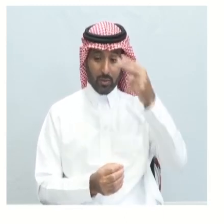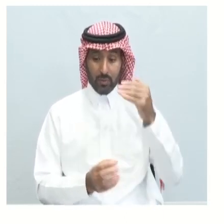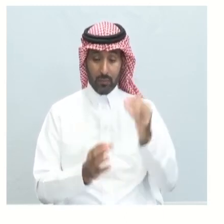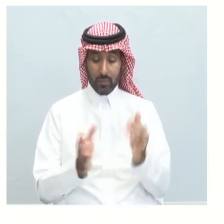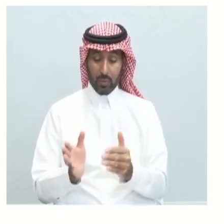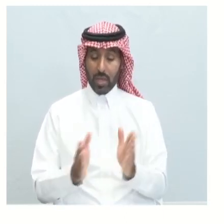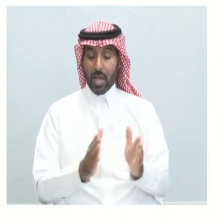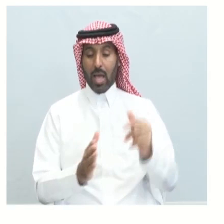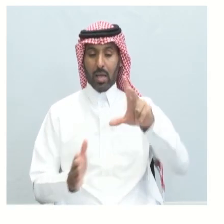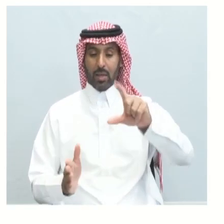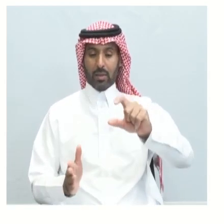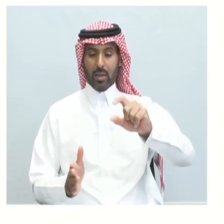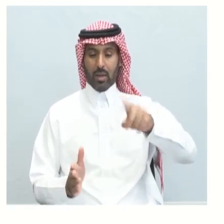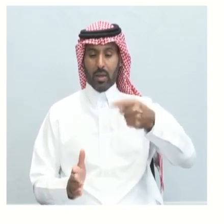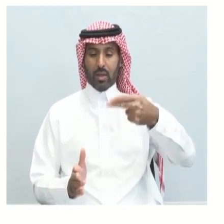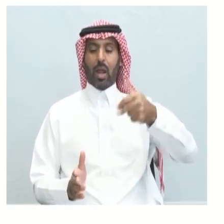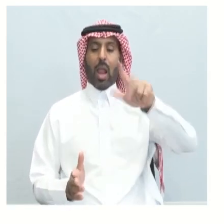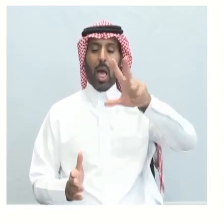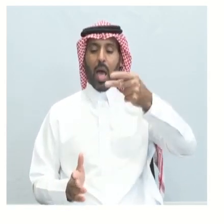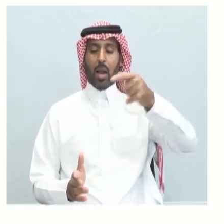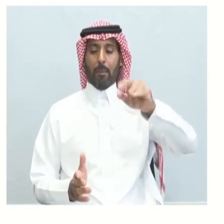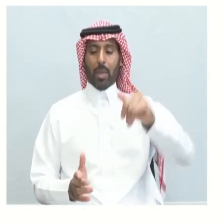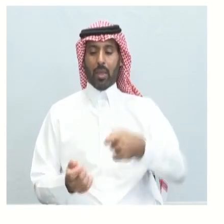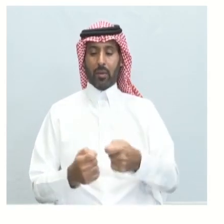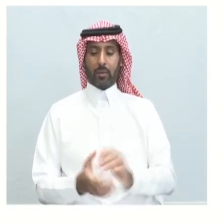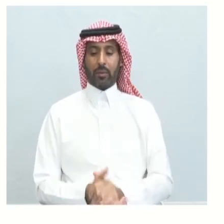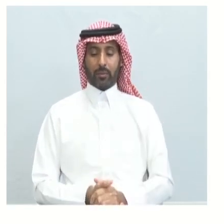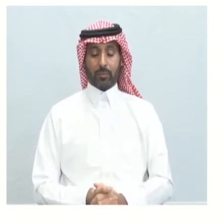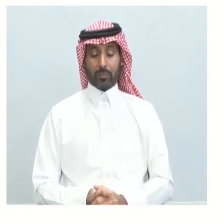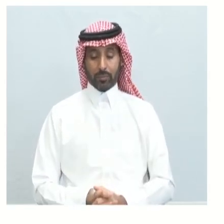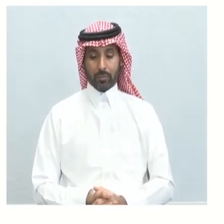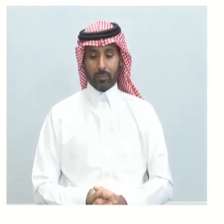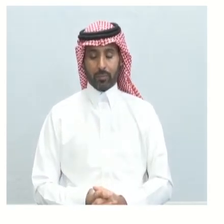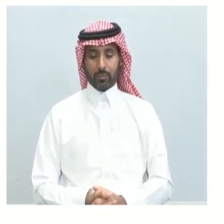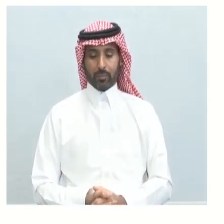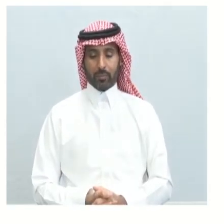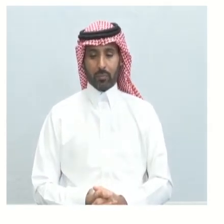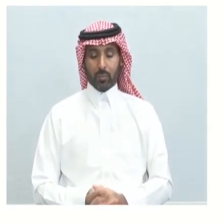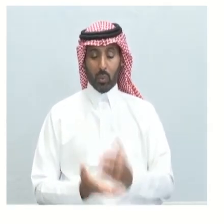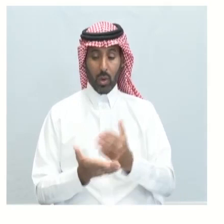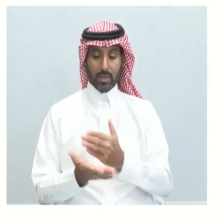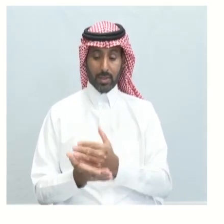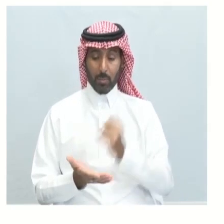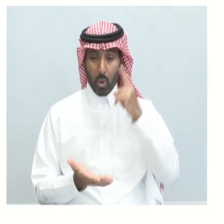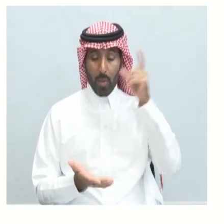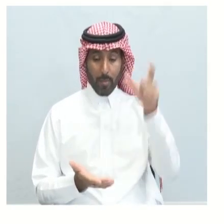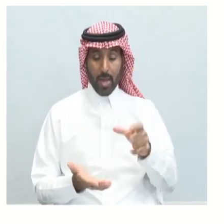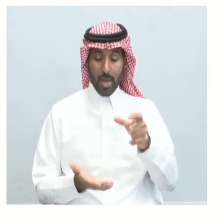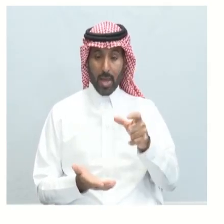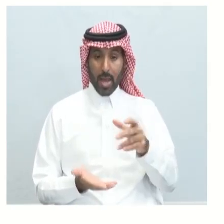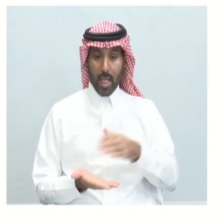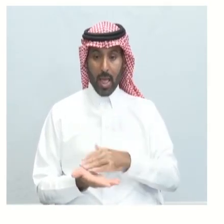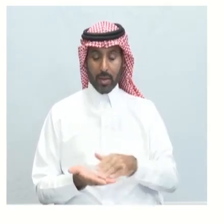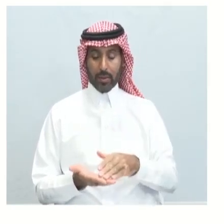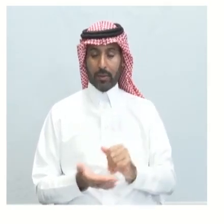الدرع العربي وهي عباره عن فلزات اقتصاد ويقسم الجيولوجيون اعزائي الطلبه الدرع